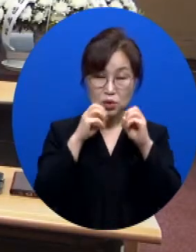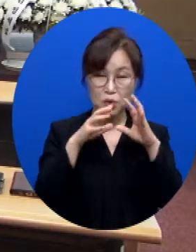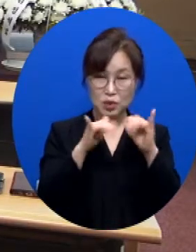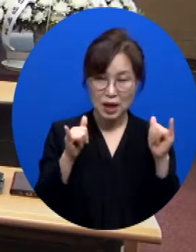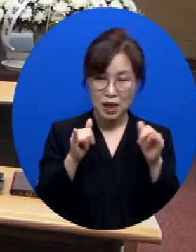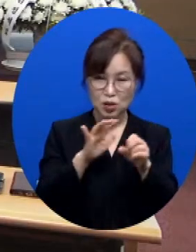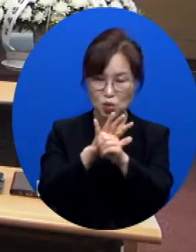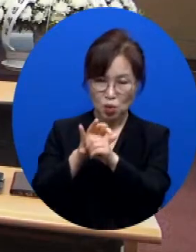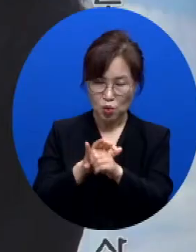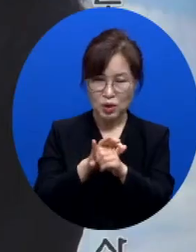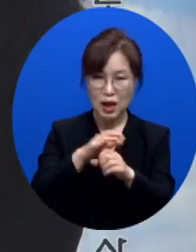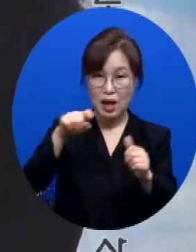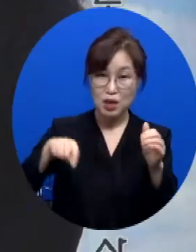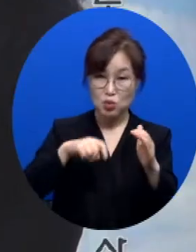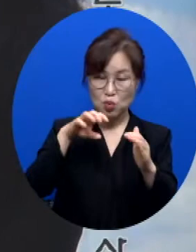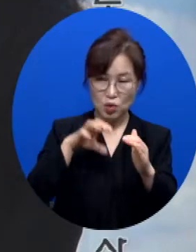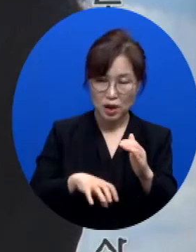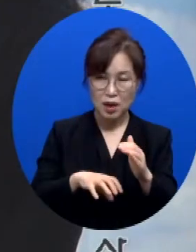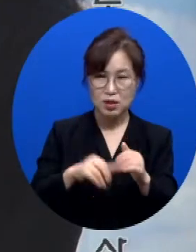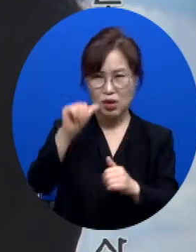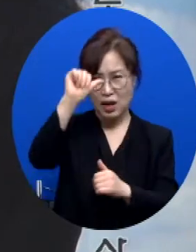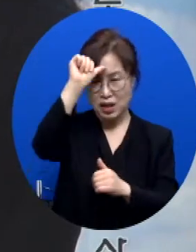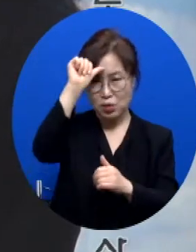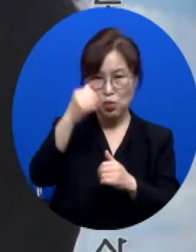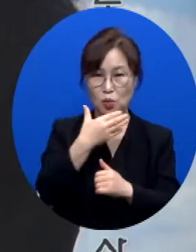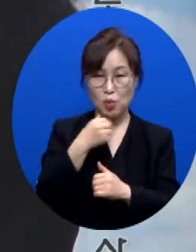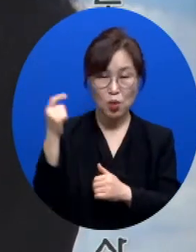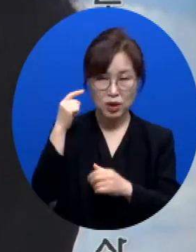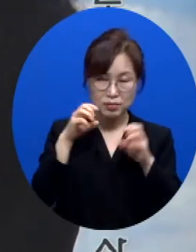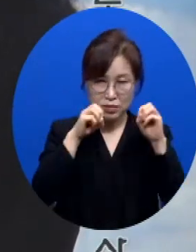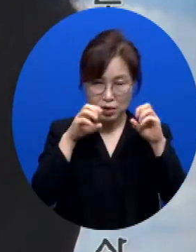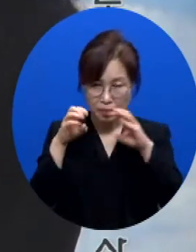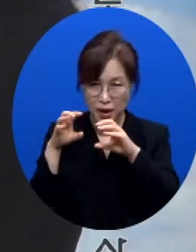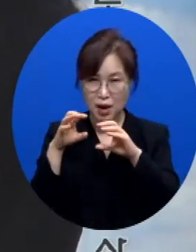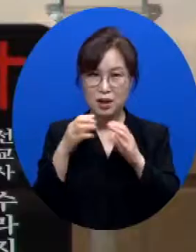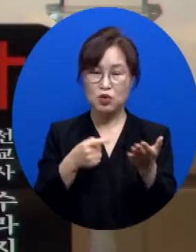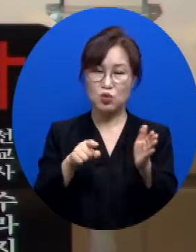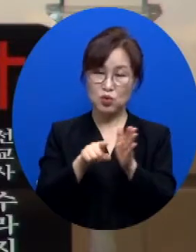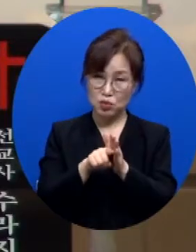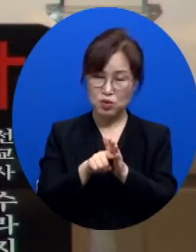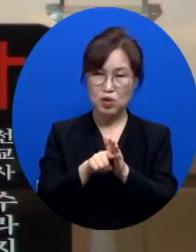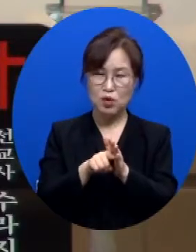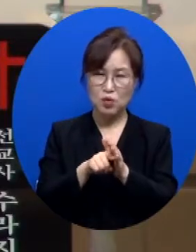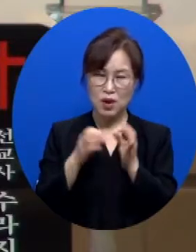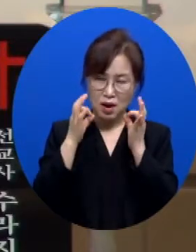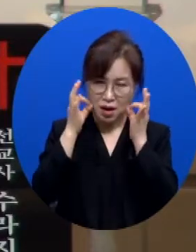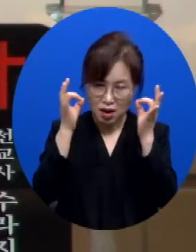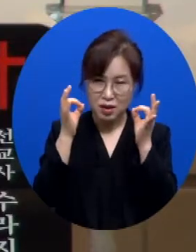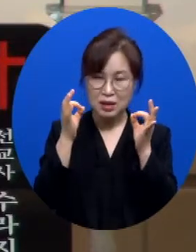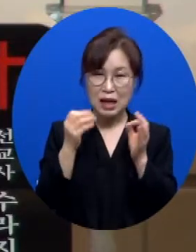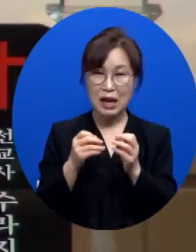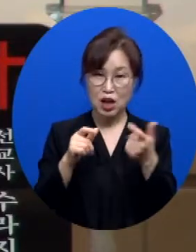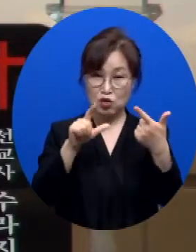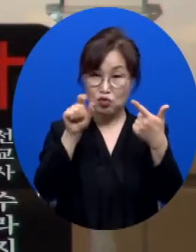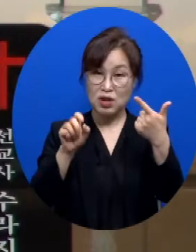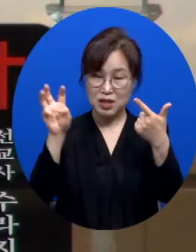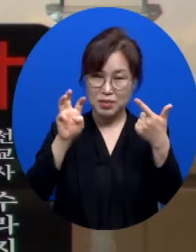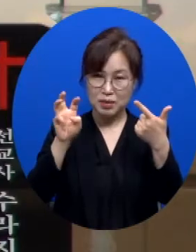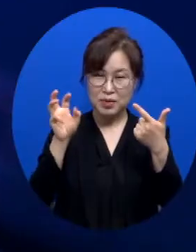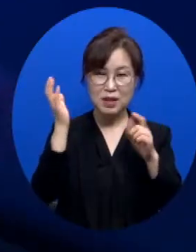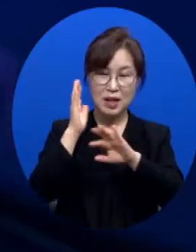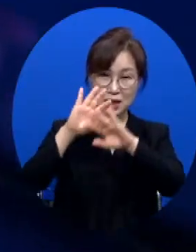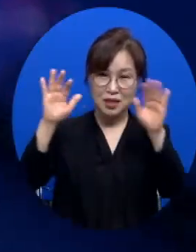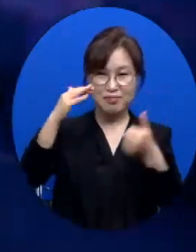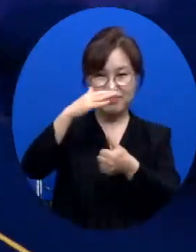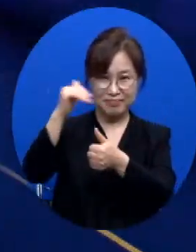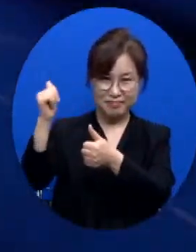코로나19 상황 속에서도 인도 복음 전파에 힘쓰다 지난 6월 30일 하나님의 부르심을 받았습니다.